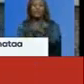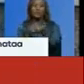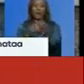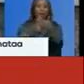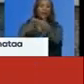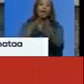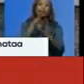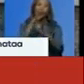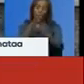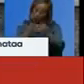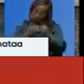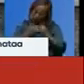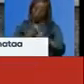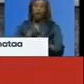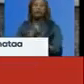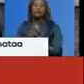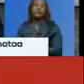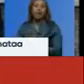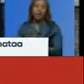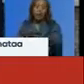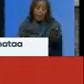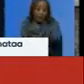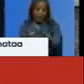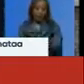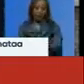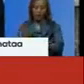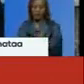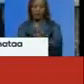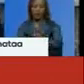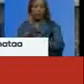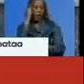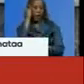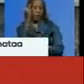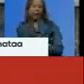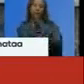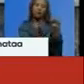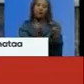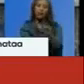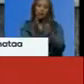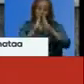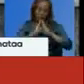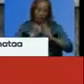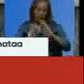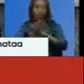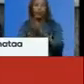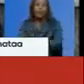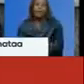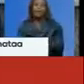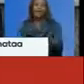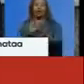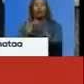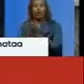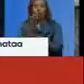እንዳይስተጓጎል በጽናት ይሰራል። በተመሳሳይ ዜጎች ሐሳባቸውን ሲገልጹ ሰላማዊ በሆነ መንገድ